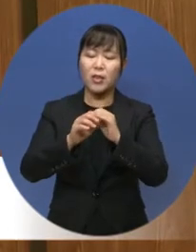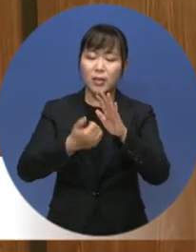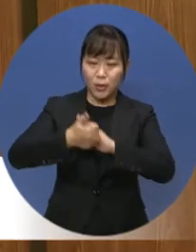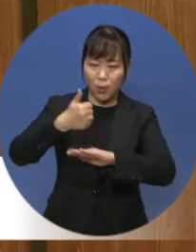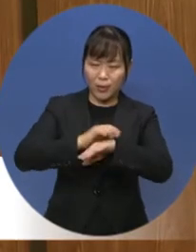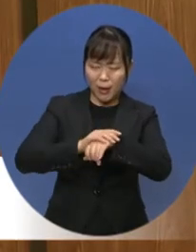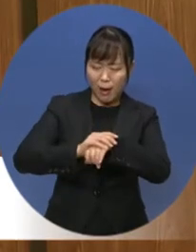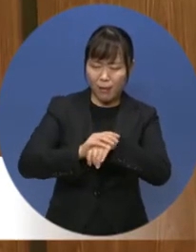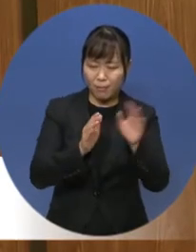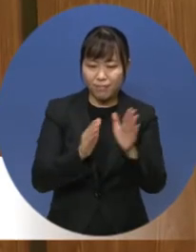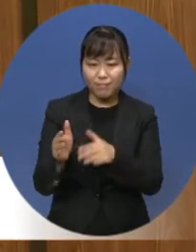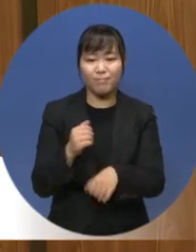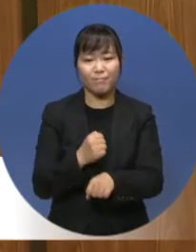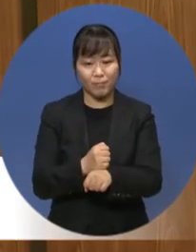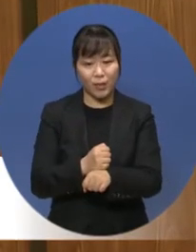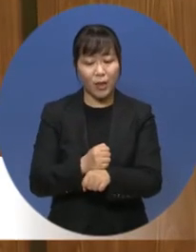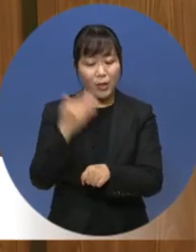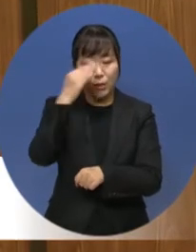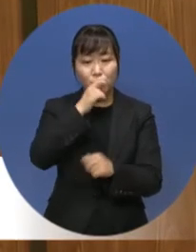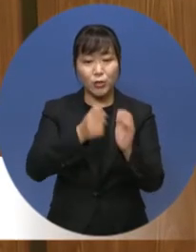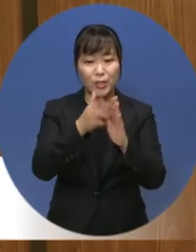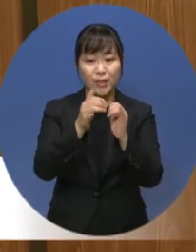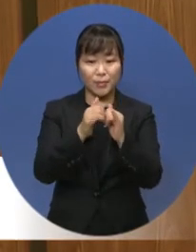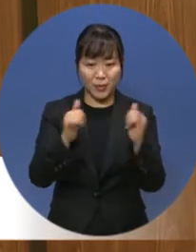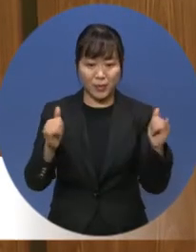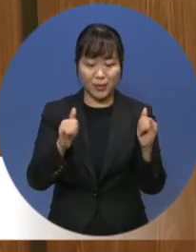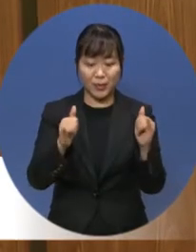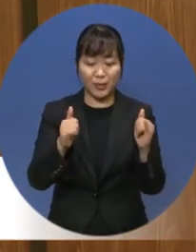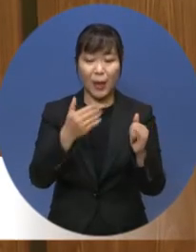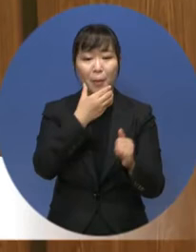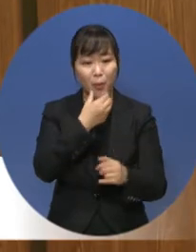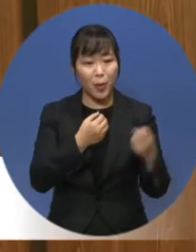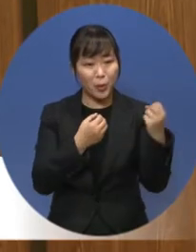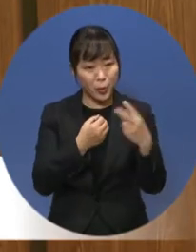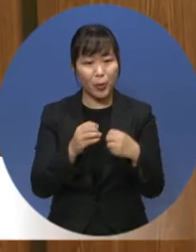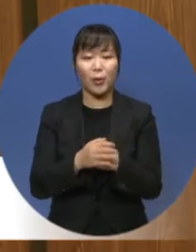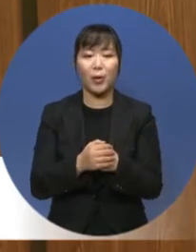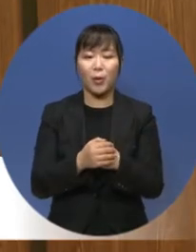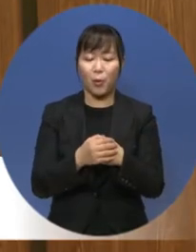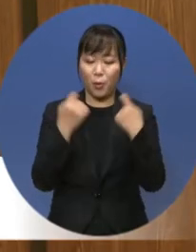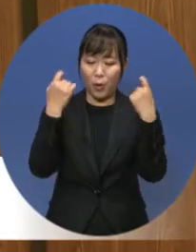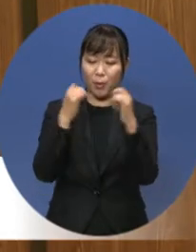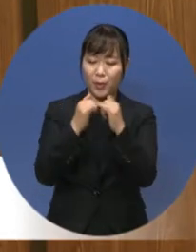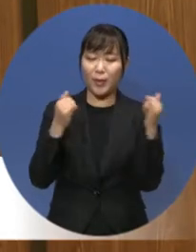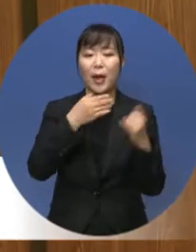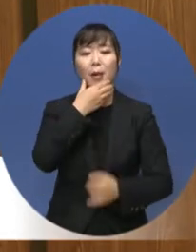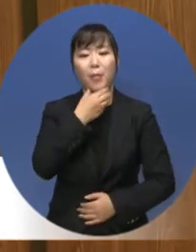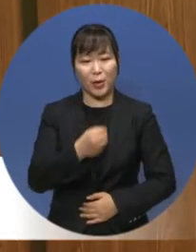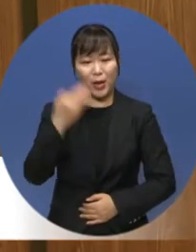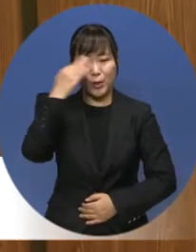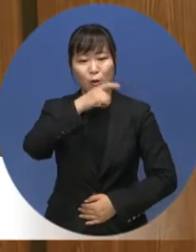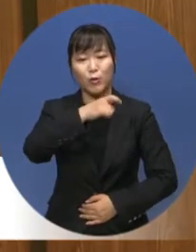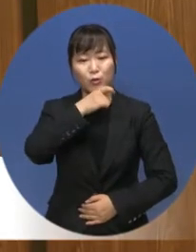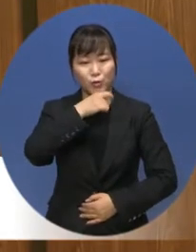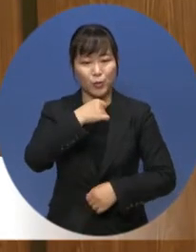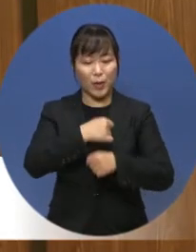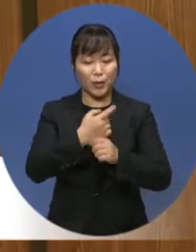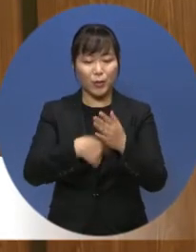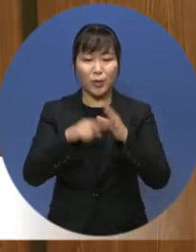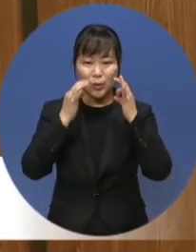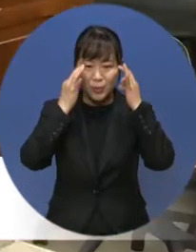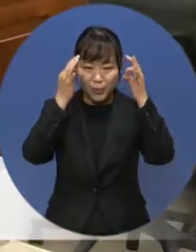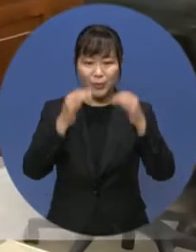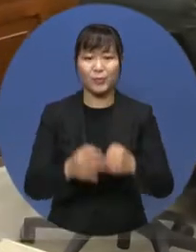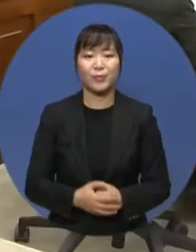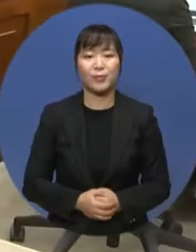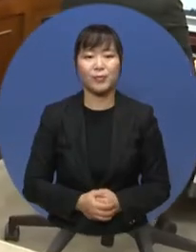성과를 만들도록 하겠습니다. 그래서 우리 여수시에 살고 있는 시민이 행복하고 오시는 분들이 행복한 그런 여수를 만드는데 늘